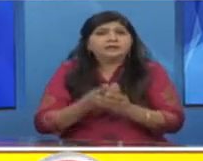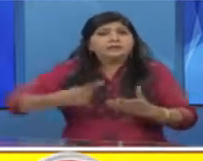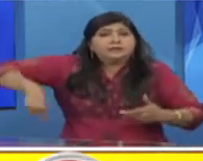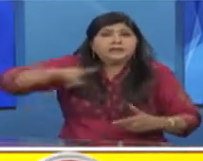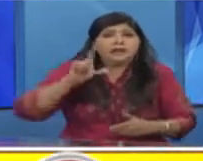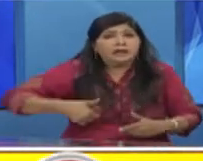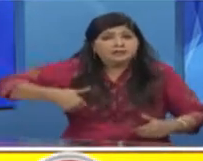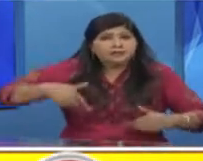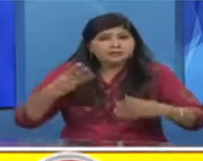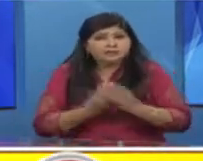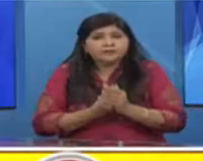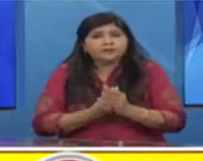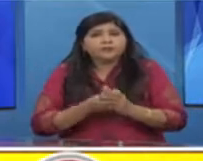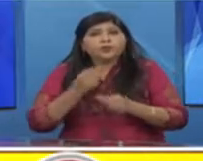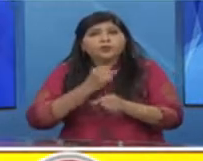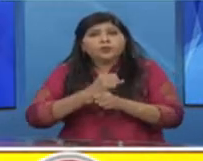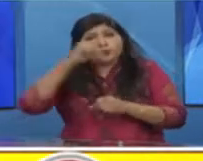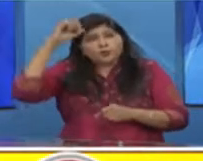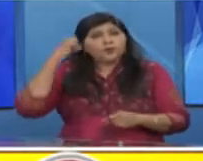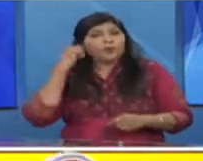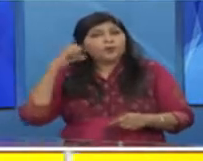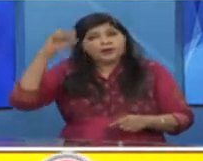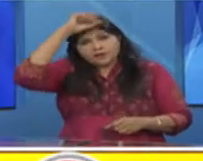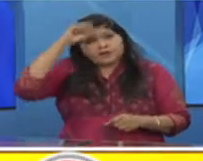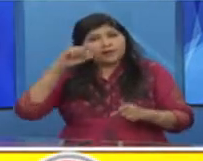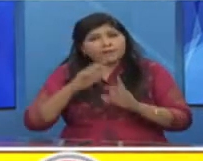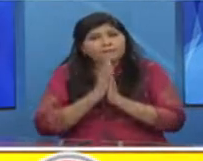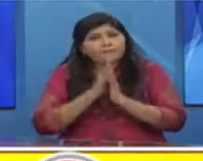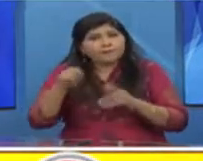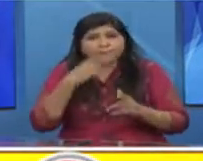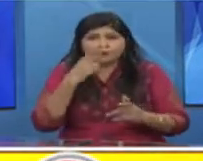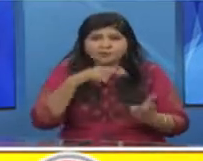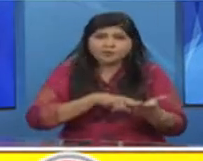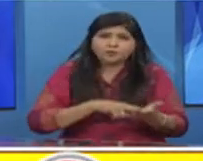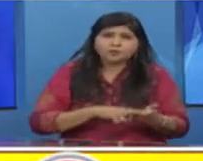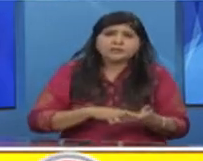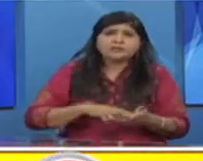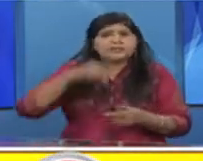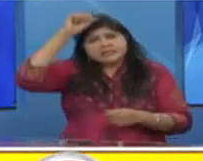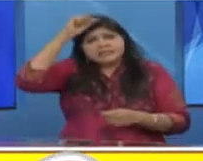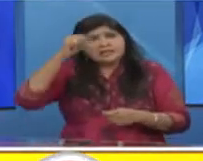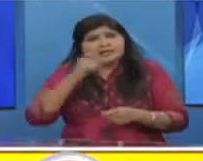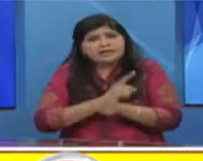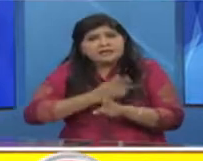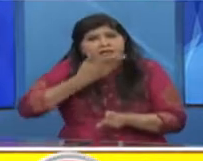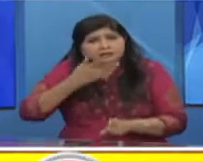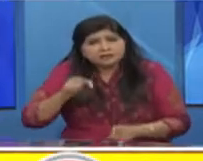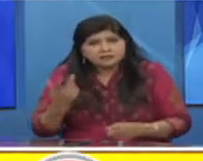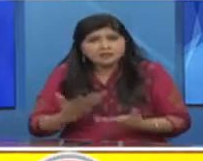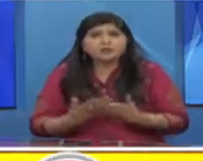ने गोल्डन टेम्पल के दर्शन तो किए ही, उन्हें सिख परंपरा, संस्कृति के बारे में